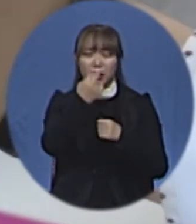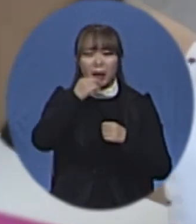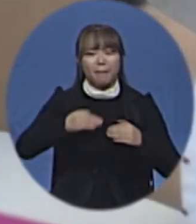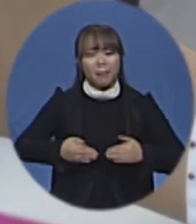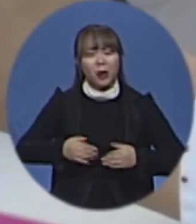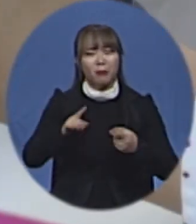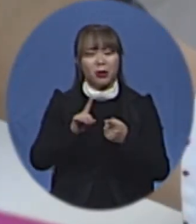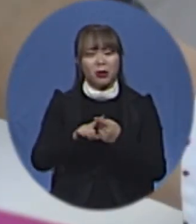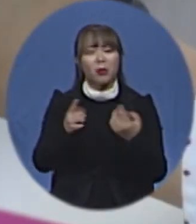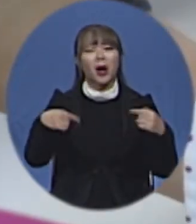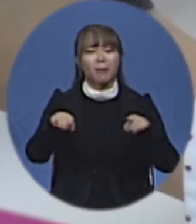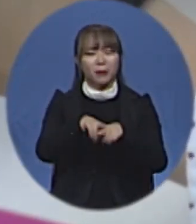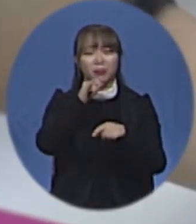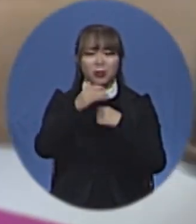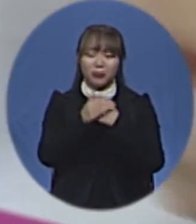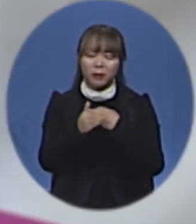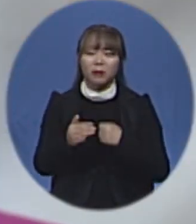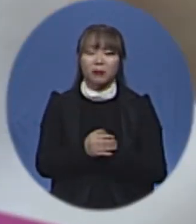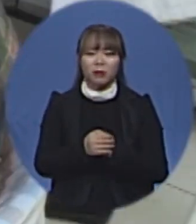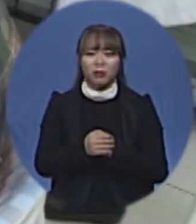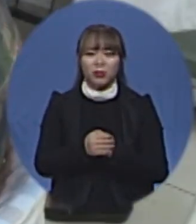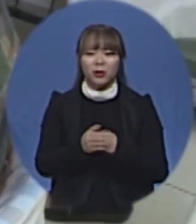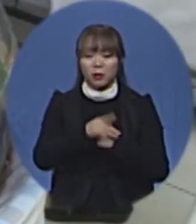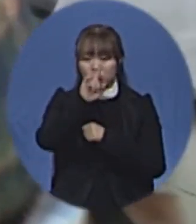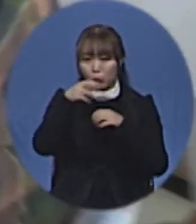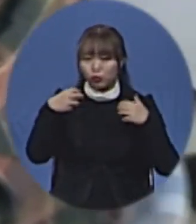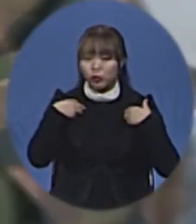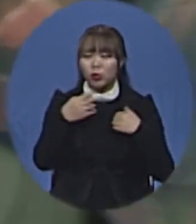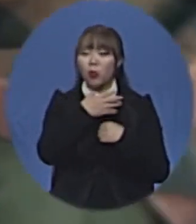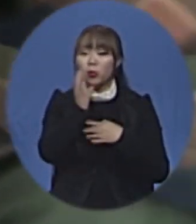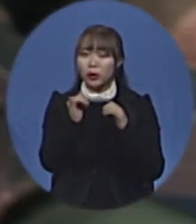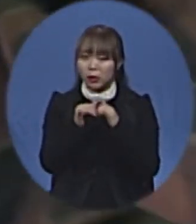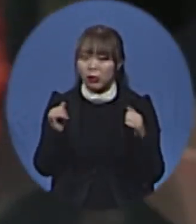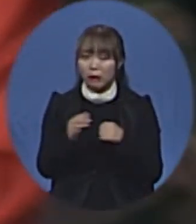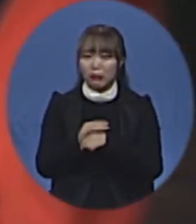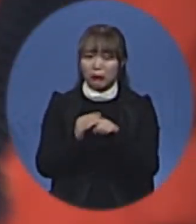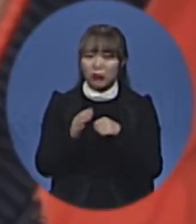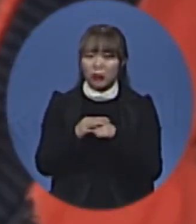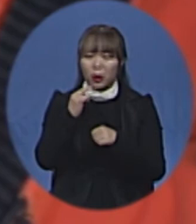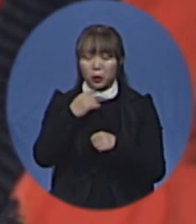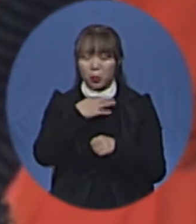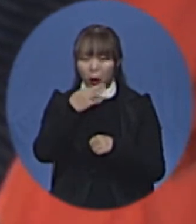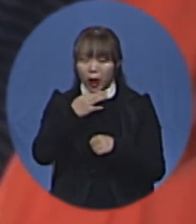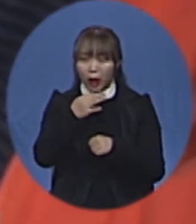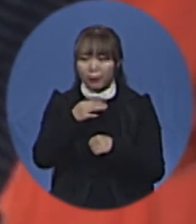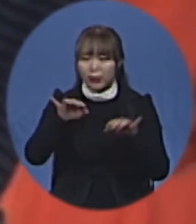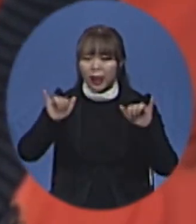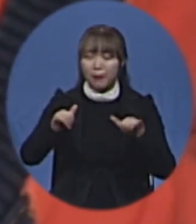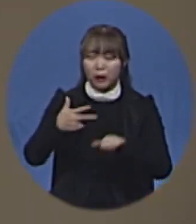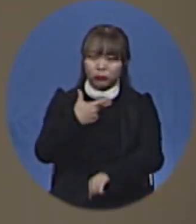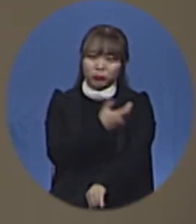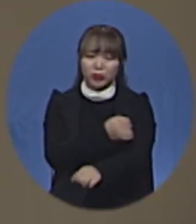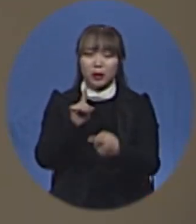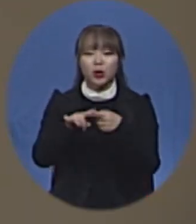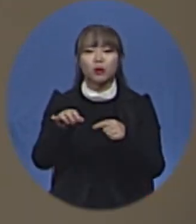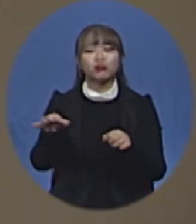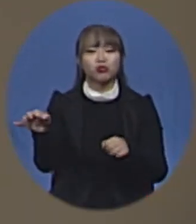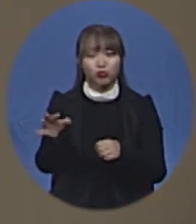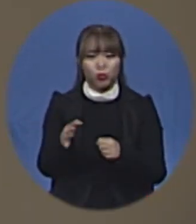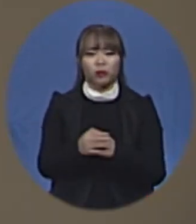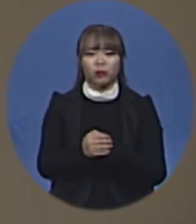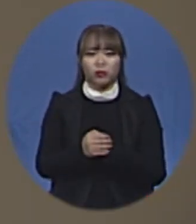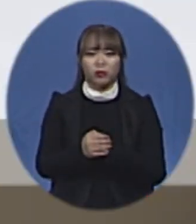합병증으로 일어나기 때문입니다. 그래서 정부에서는 노인들에게 독감 예방접종을 무료로 해드리고 있습니다.